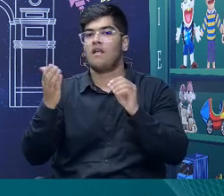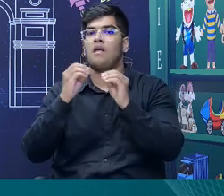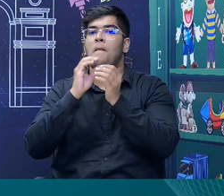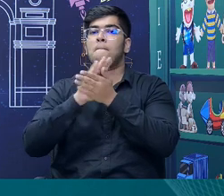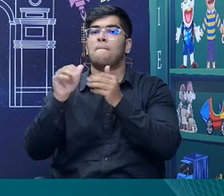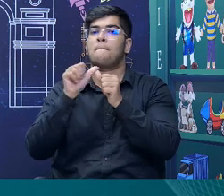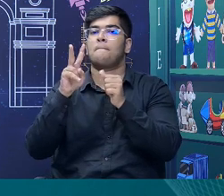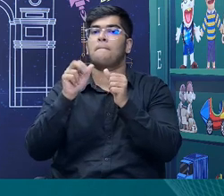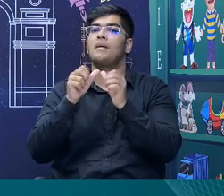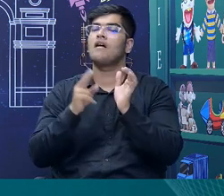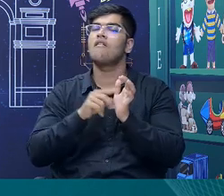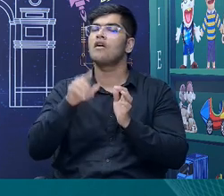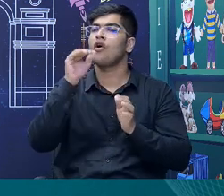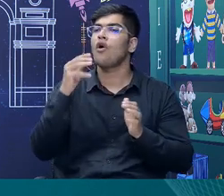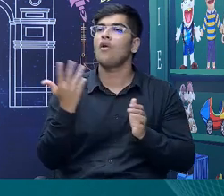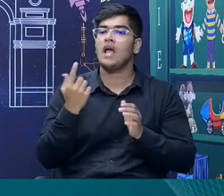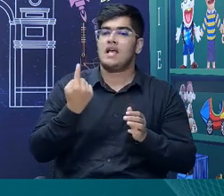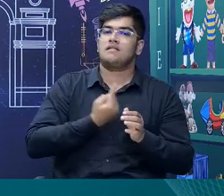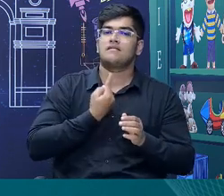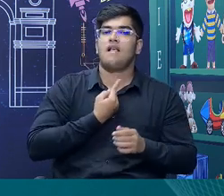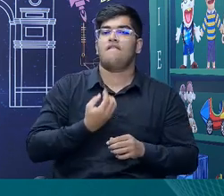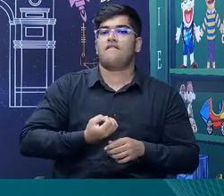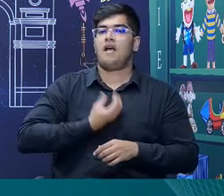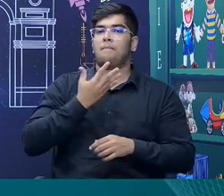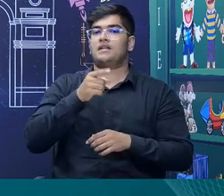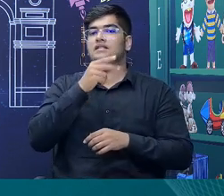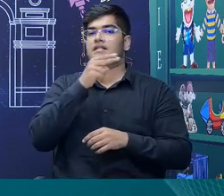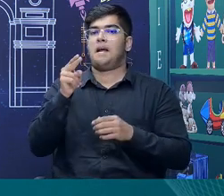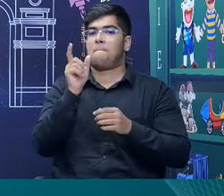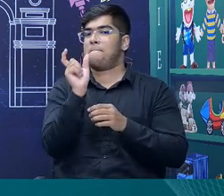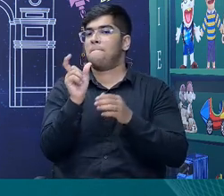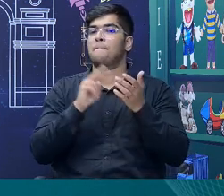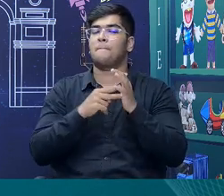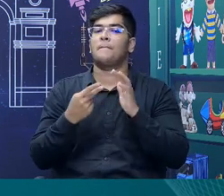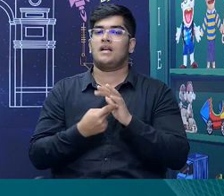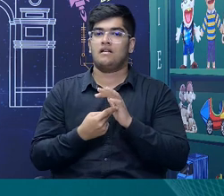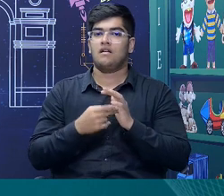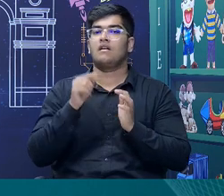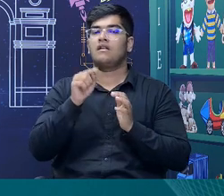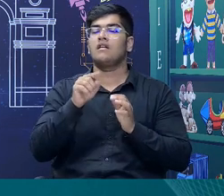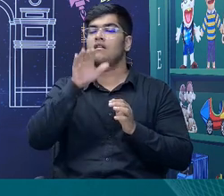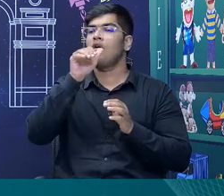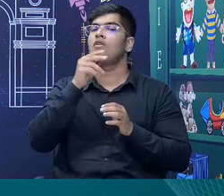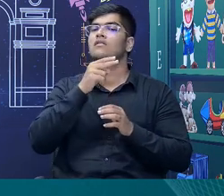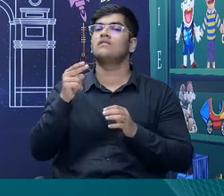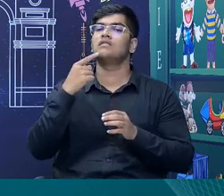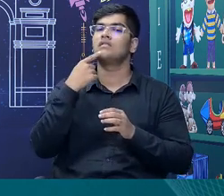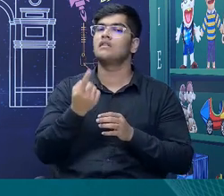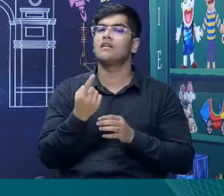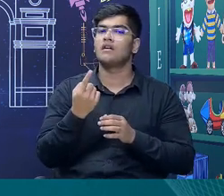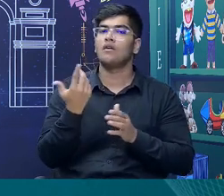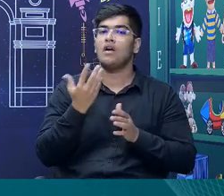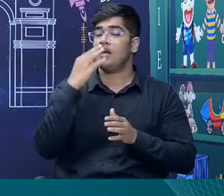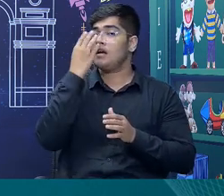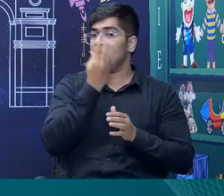आनंद यानी की खुशी या हैप्पीनेस या ब्लेस तो यहां पर बात आई है की क्या गणेश